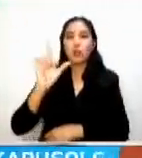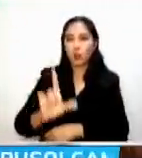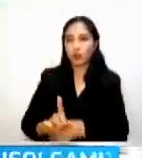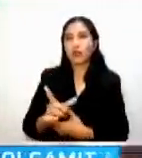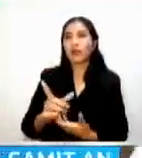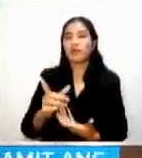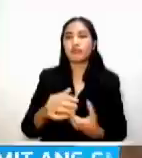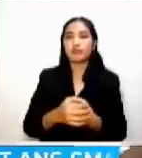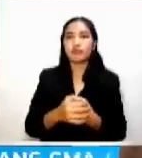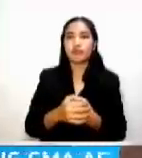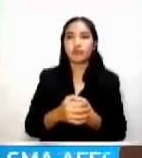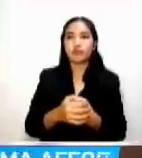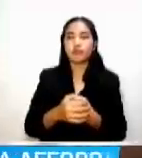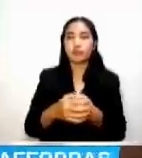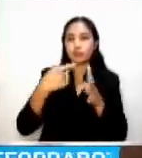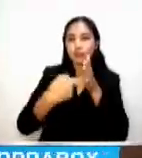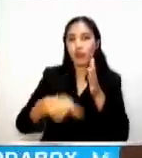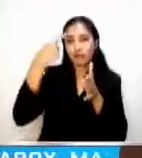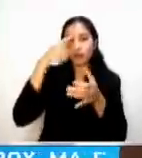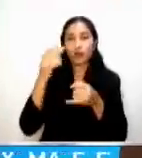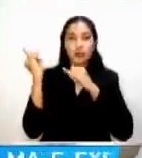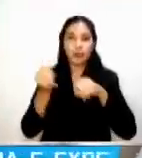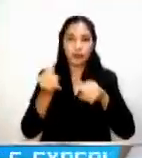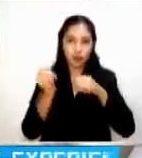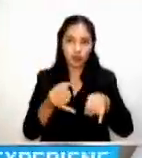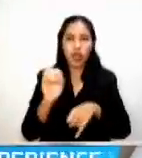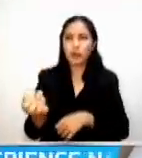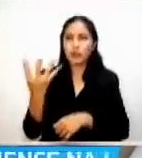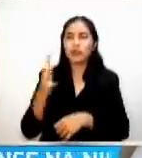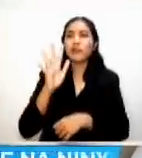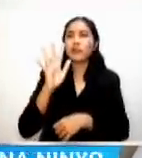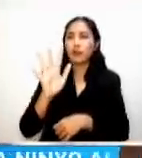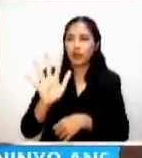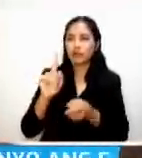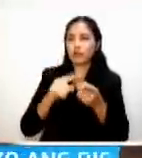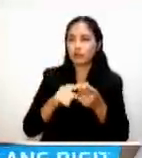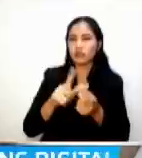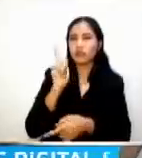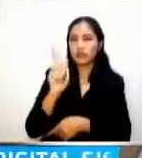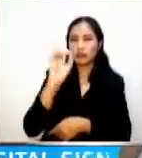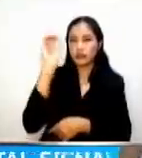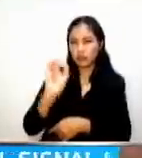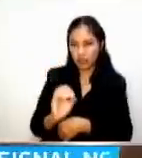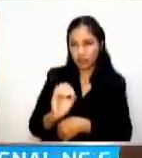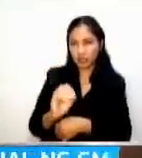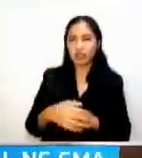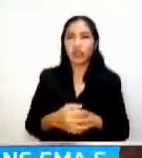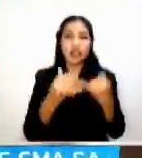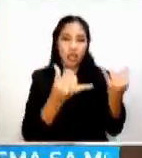na karneng baboy sa 5 hanggang 20% mula sa umiiral na 30 hanggang